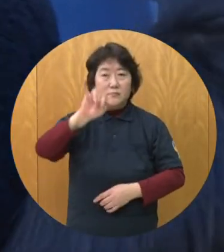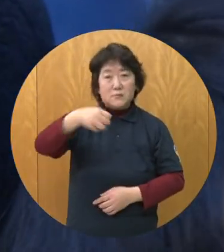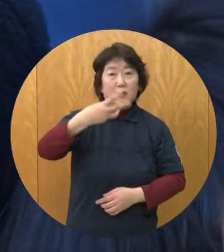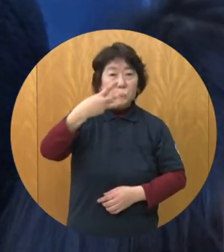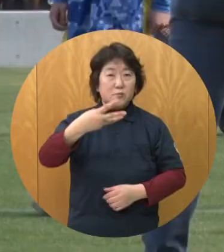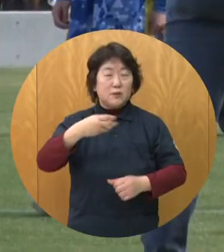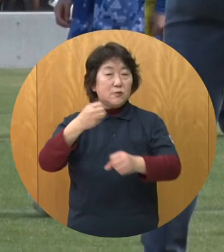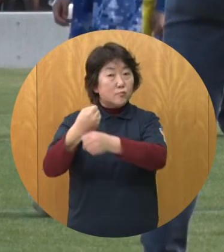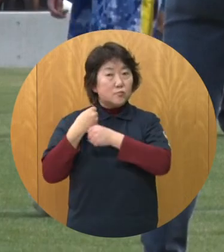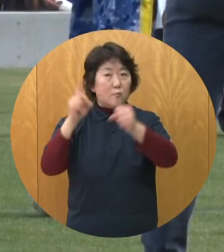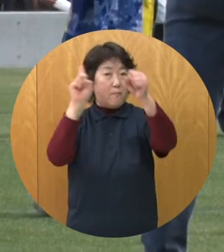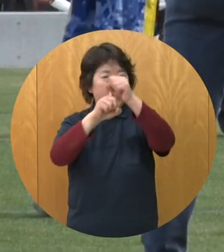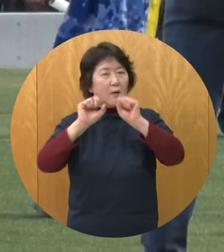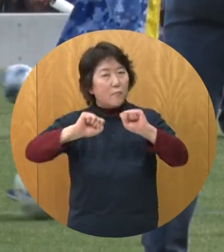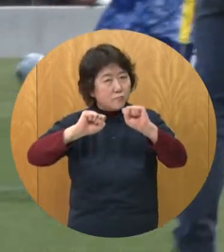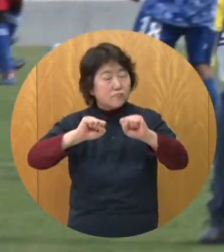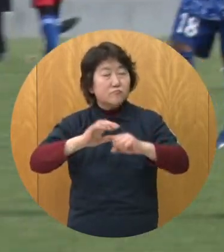ぞ。